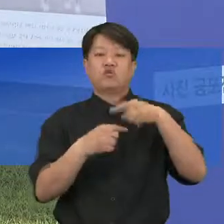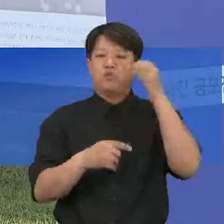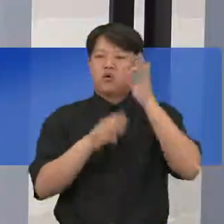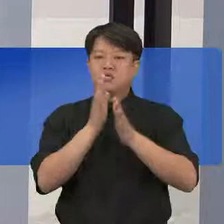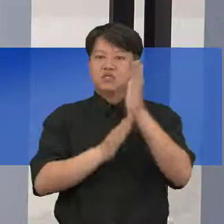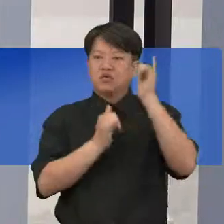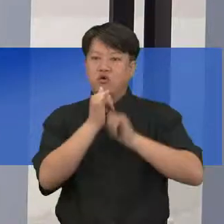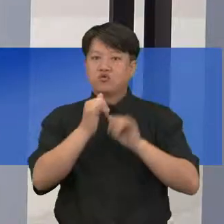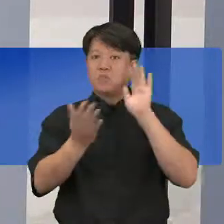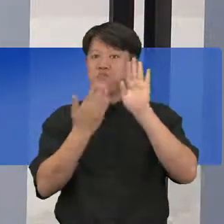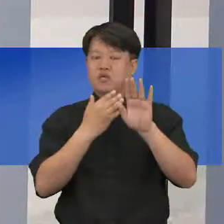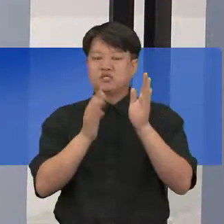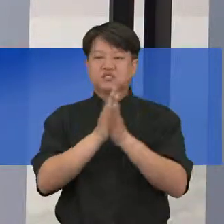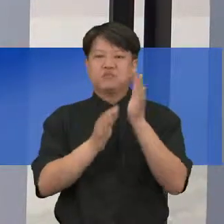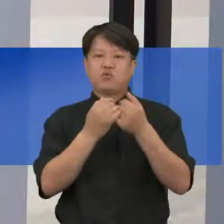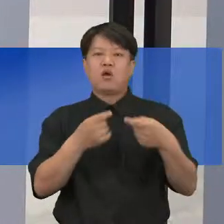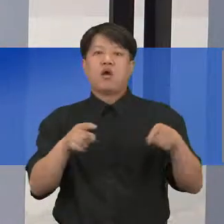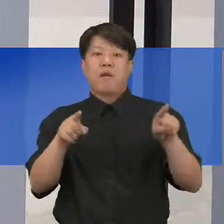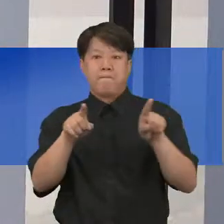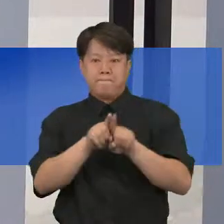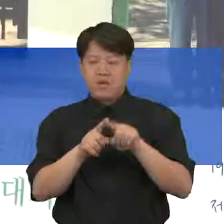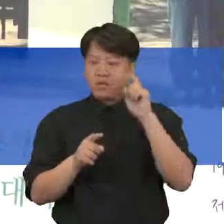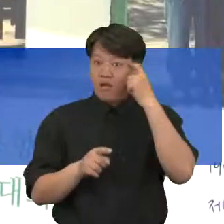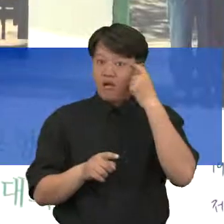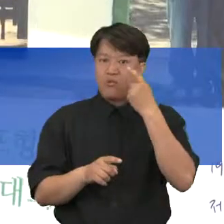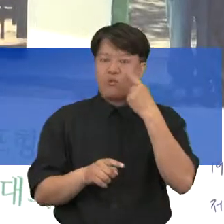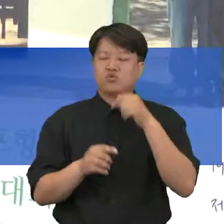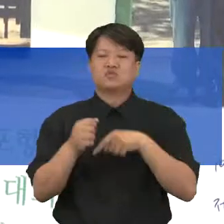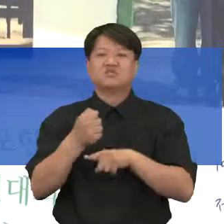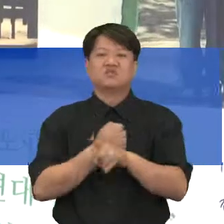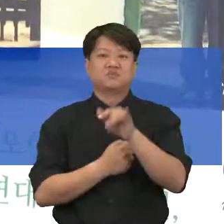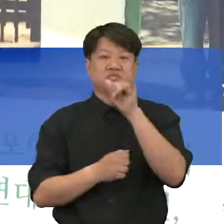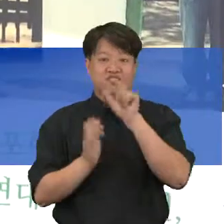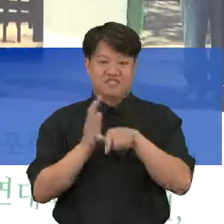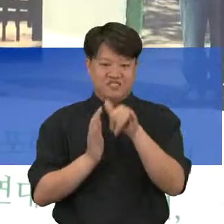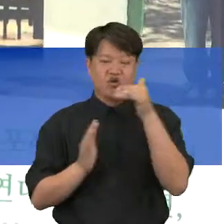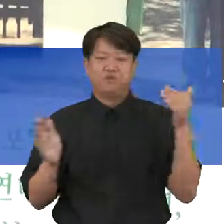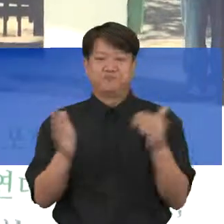운영해 포항시의 역사와 미래를 시민과 함께 그려보는 의미 있는 시간을 가졌습니다.